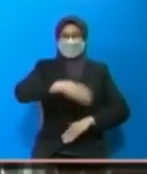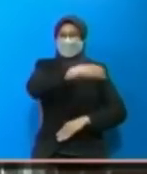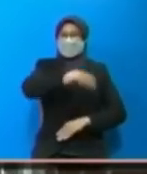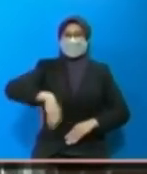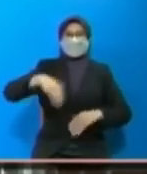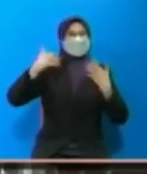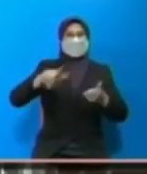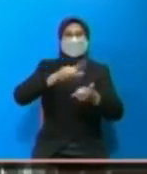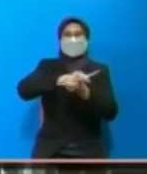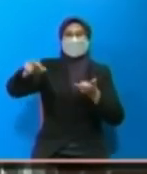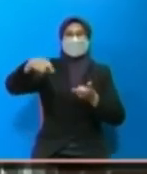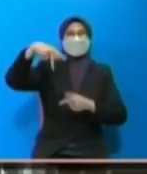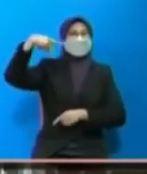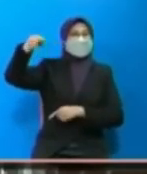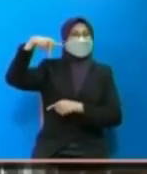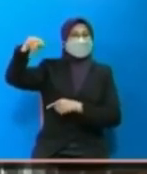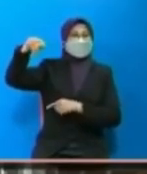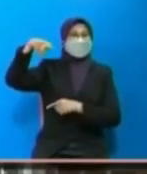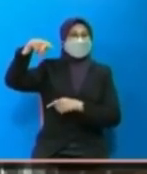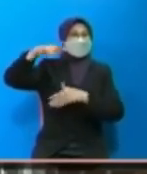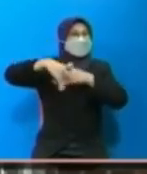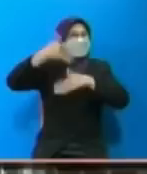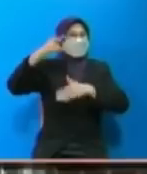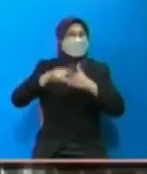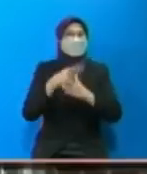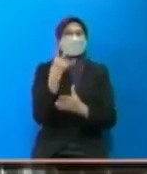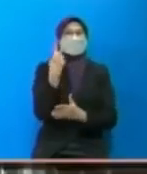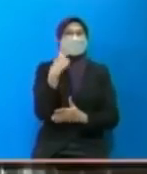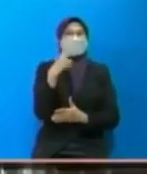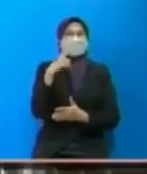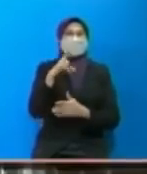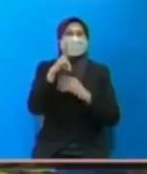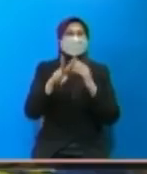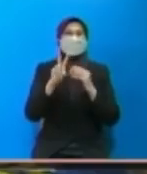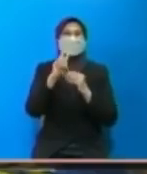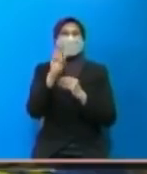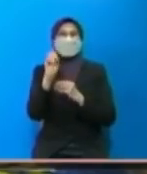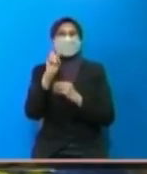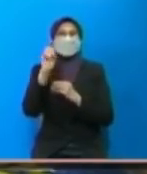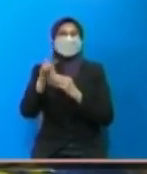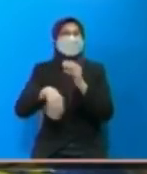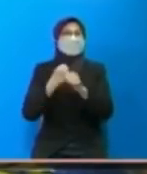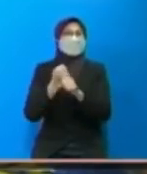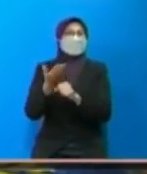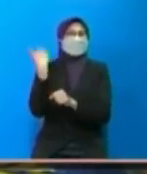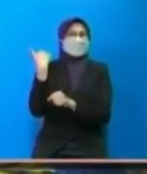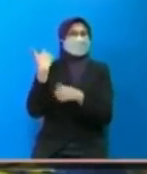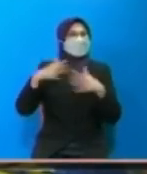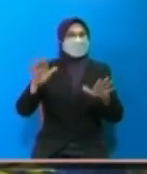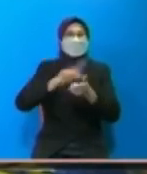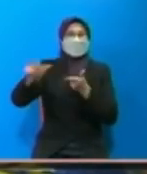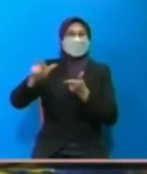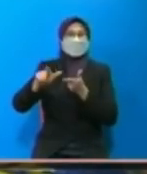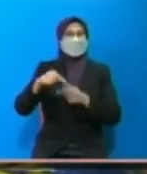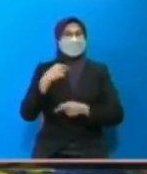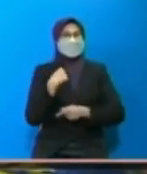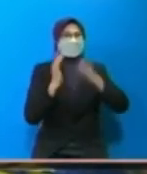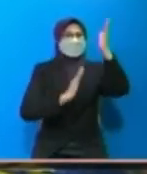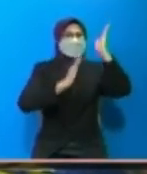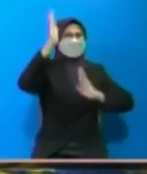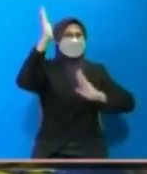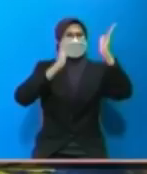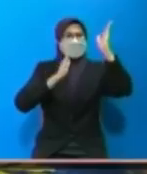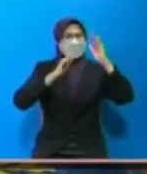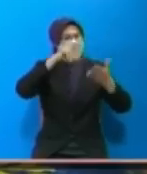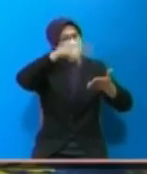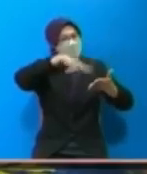Afra Faizal kwaci sambel tahu Lepas dulu itu pula saya